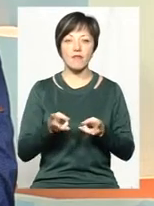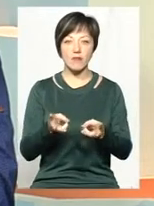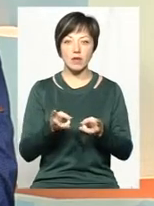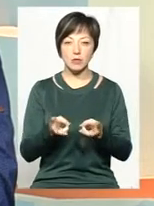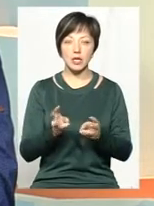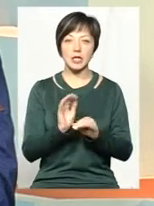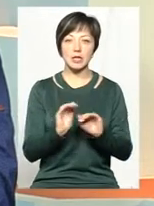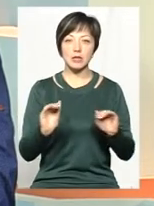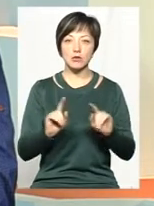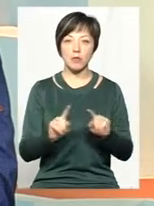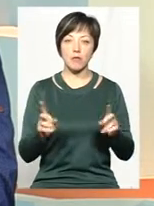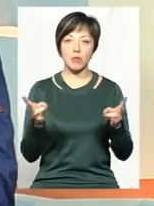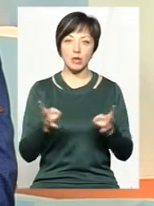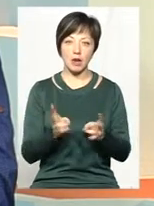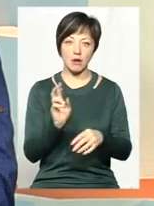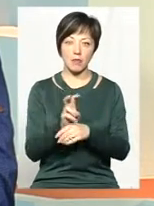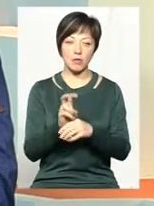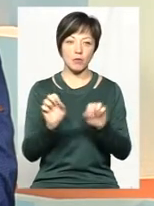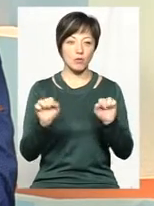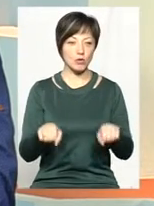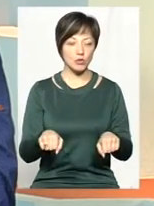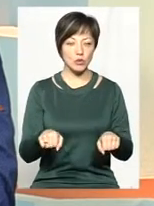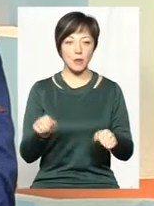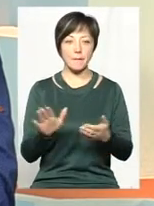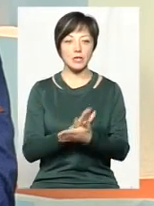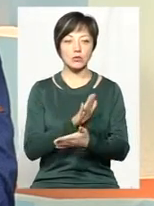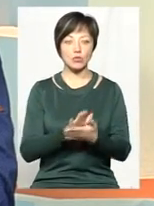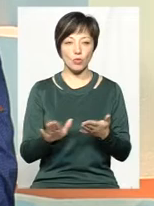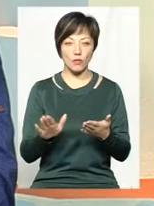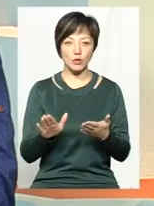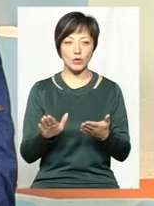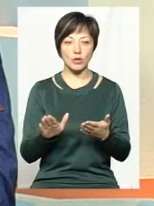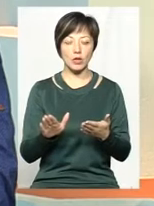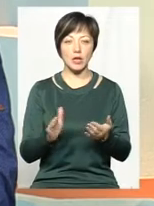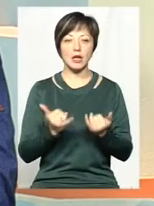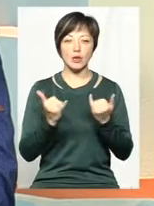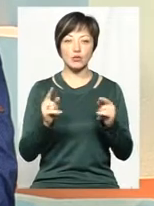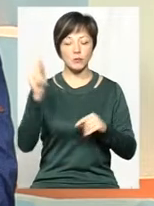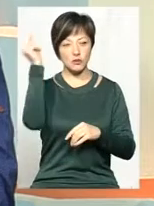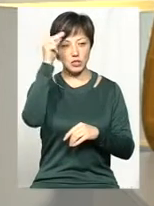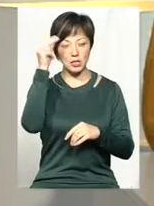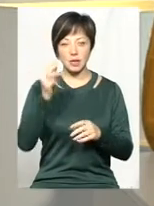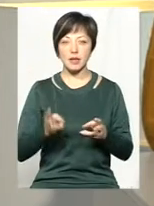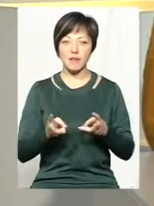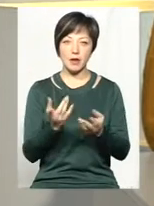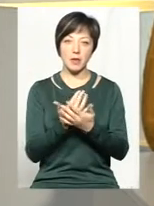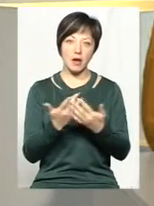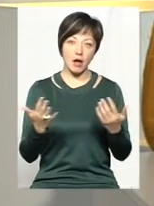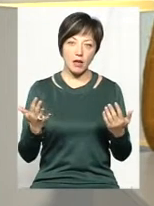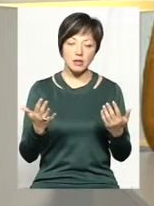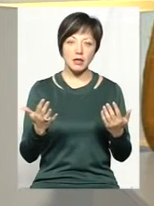куди діти з особливими потребами можуть ходити безкоштовно для того, щоб вчитися випікати, для того,